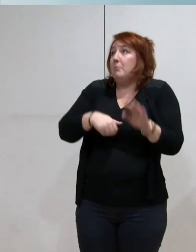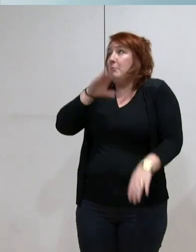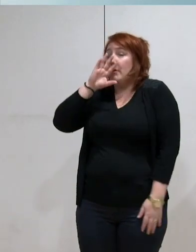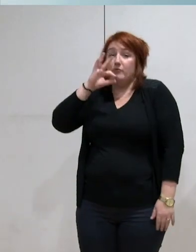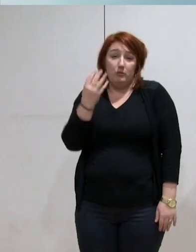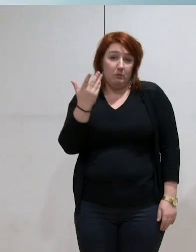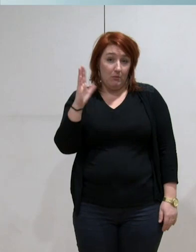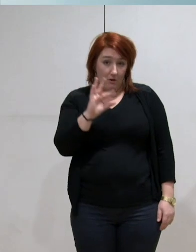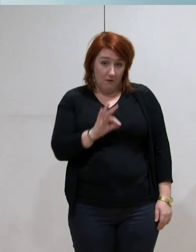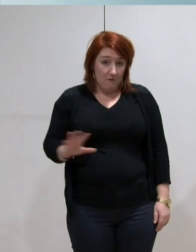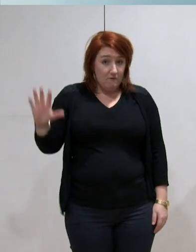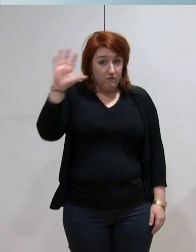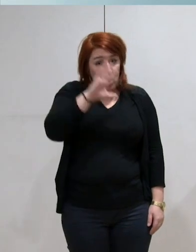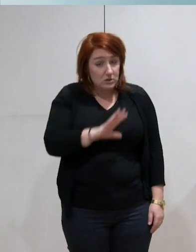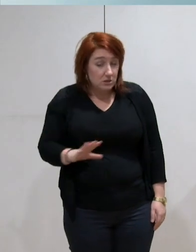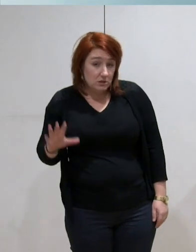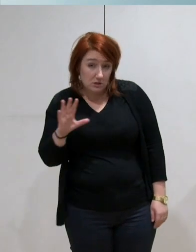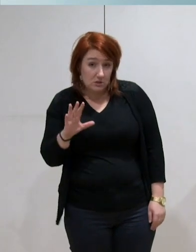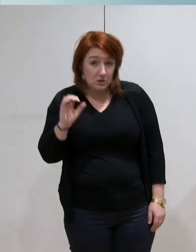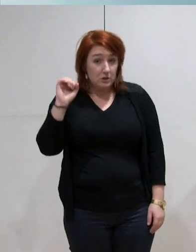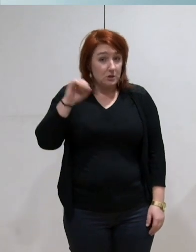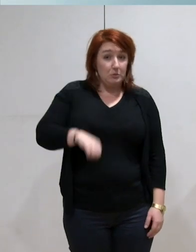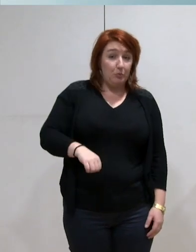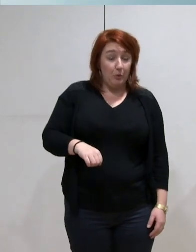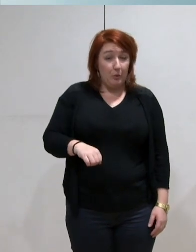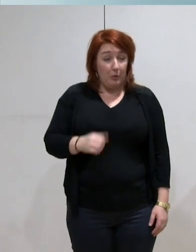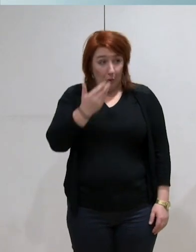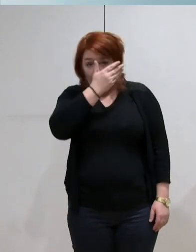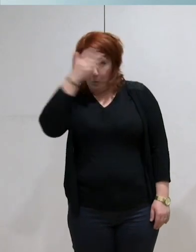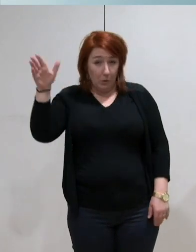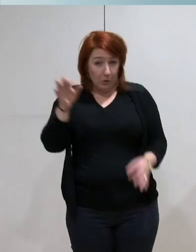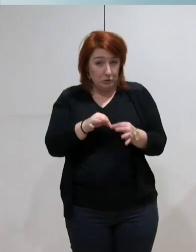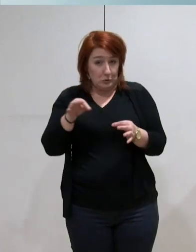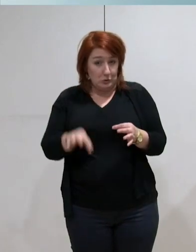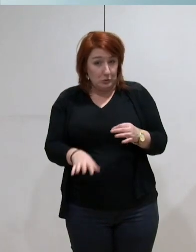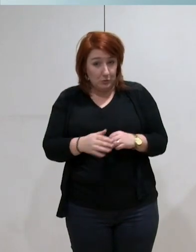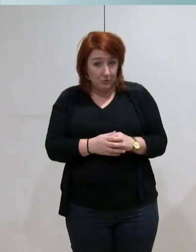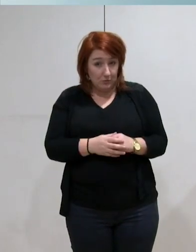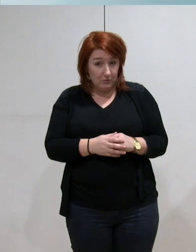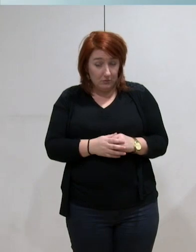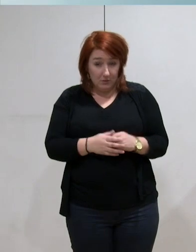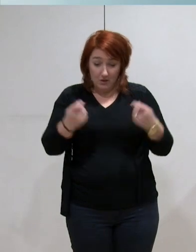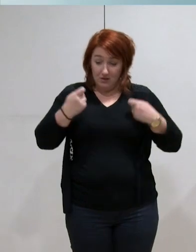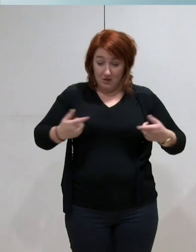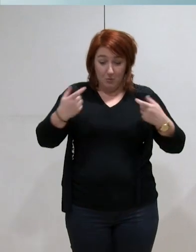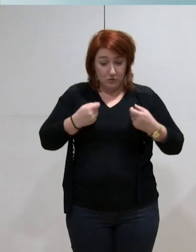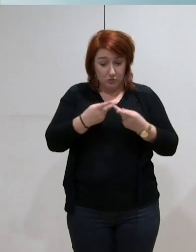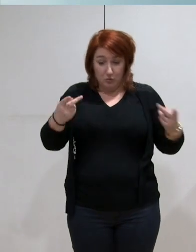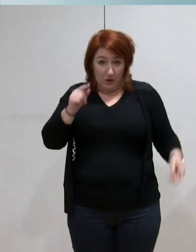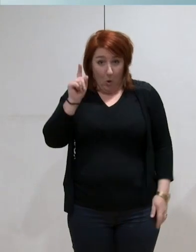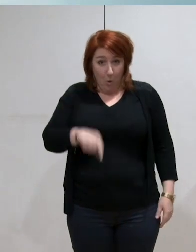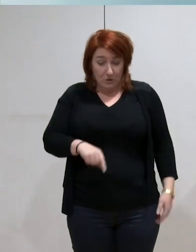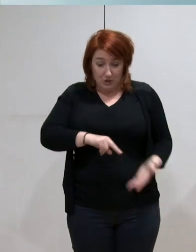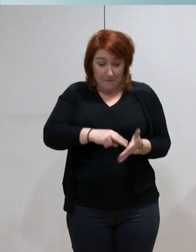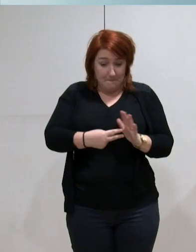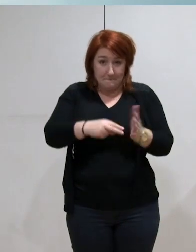la France a-t-elle la possibilité de faire autrement que de restreindre sa dépense publique lorsqu'elle est au niveau qu'elle